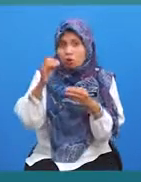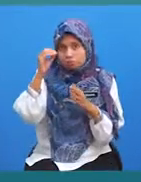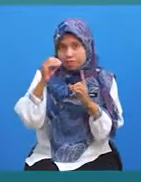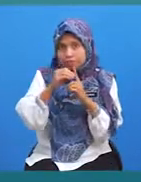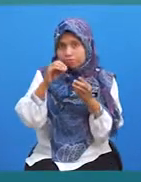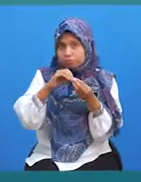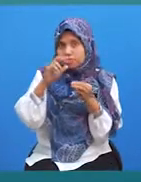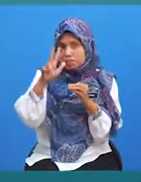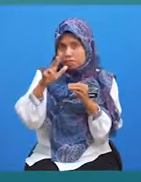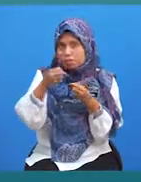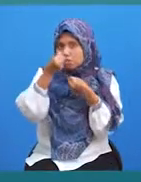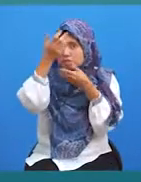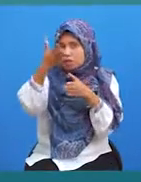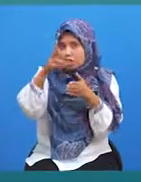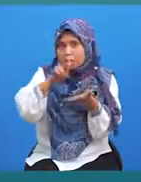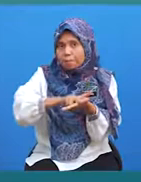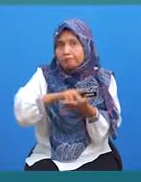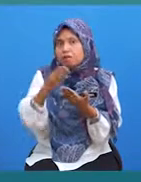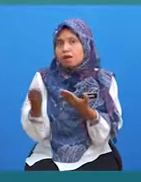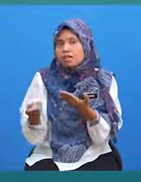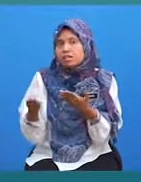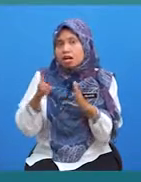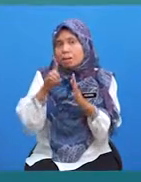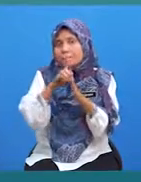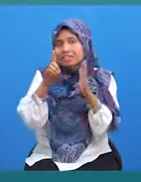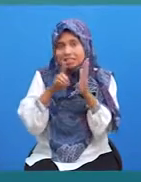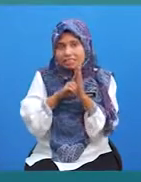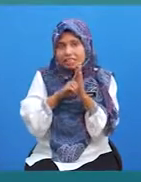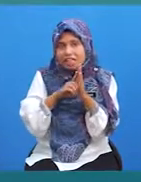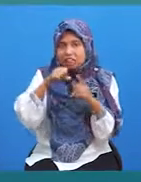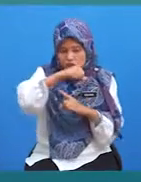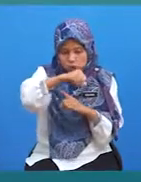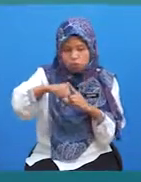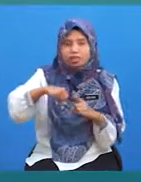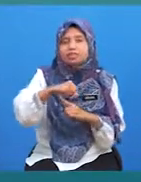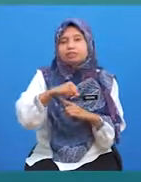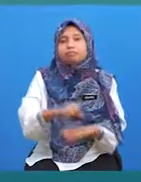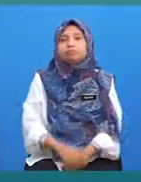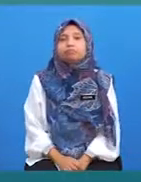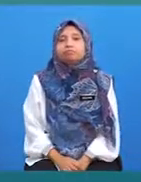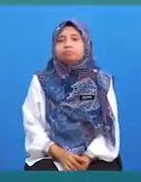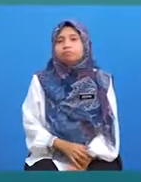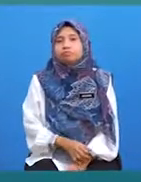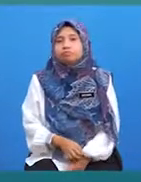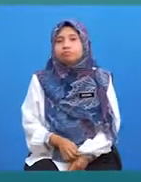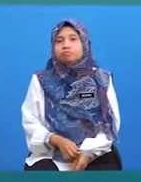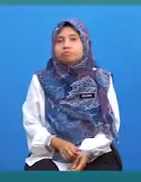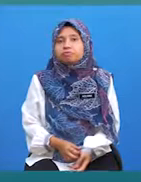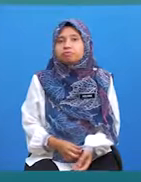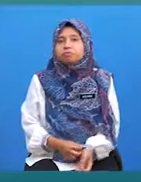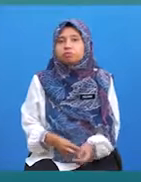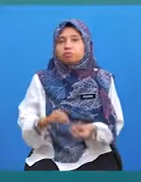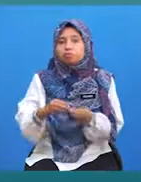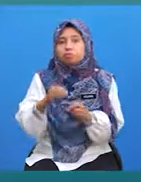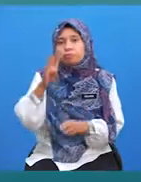ketiga, menyatakan peribahasa berdasarkan situasi. Dan objektif